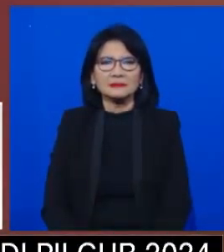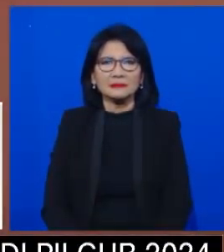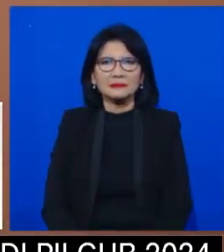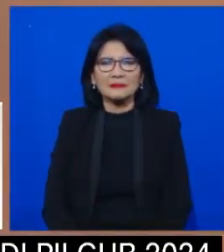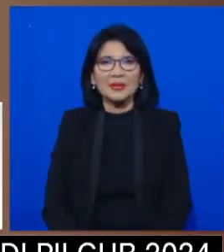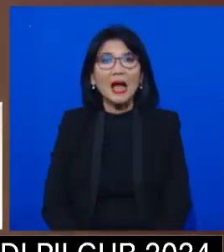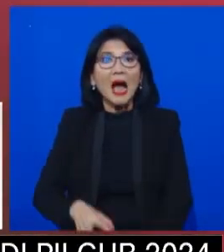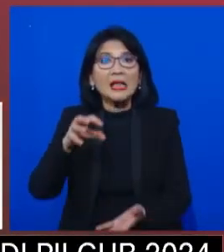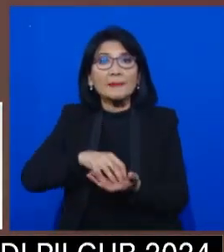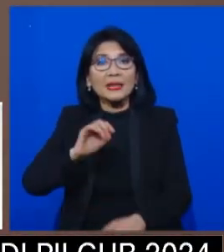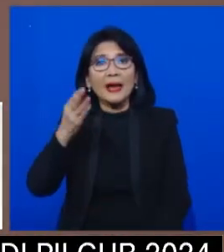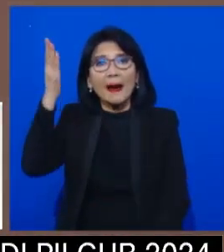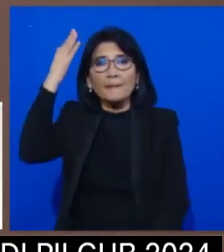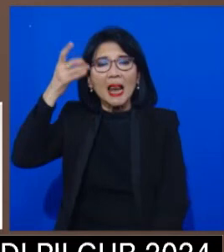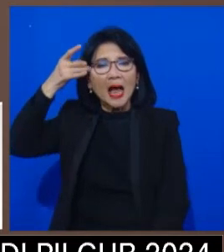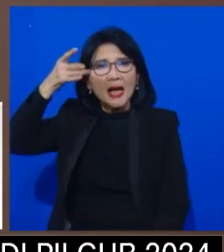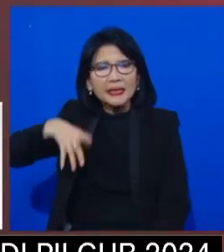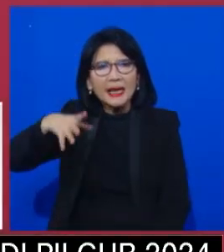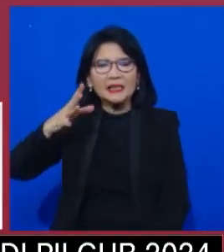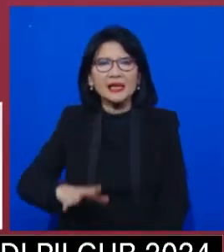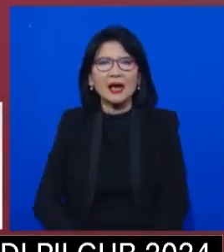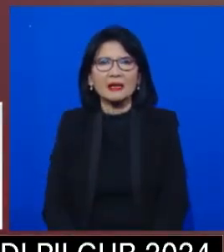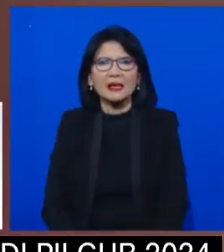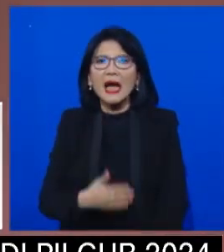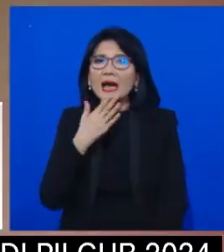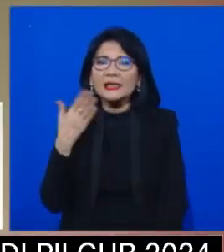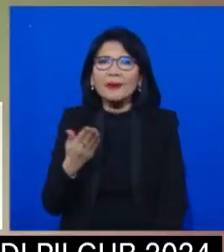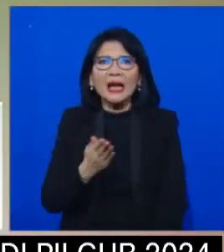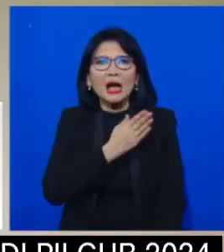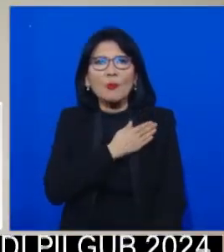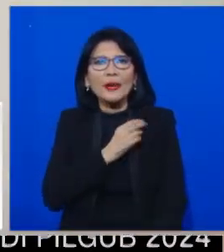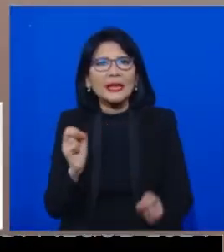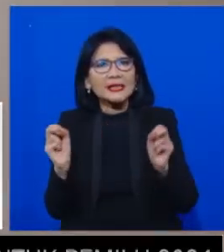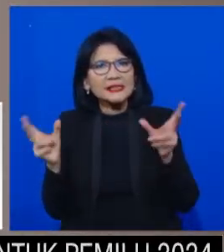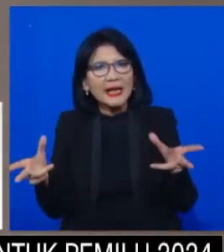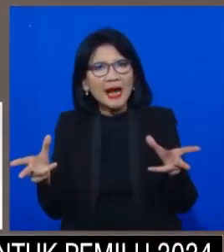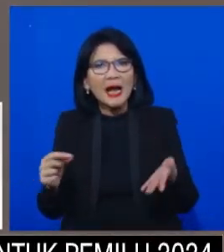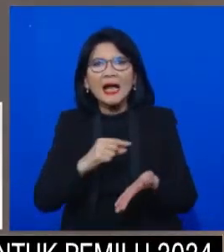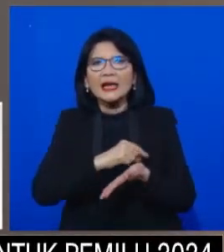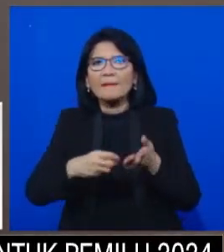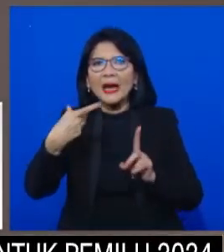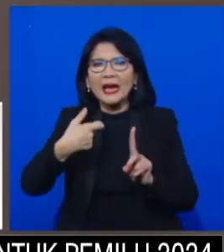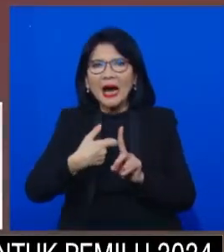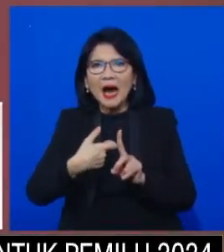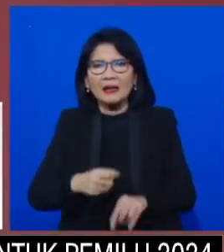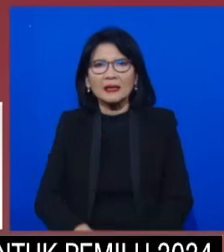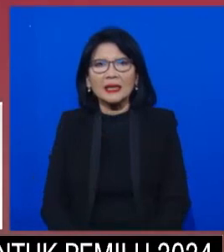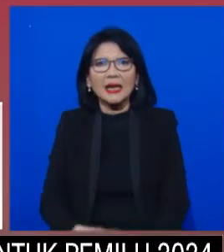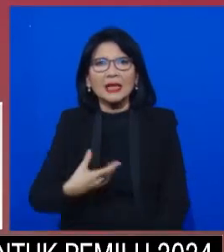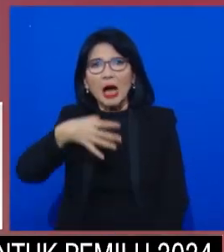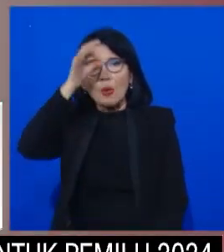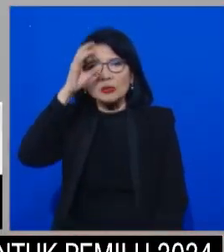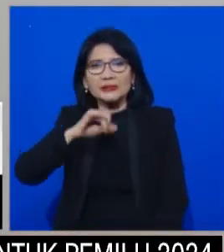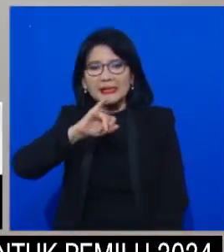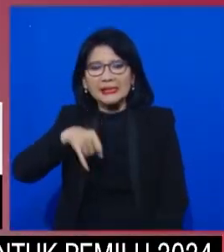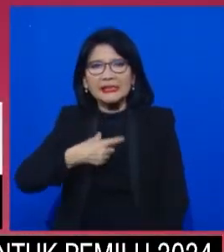Di lokasi lain, Kepala Desa Katulisan, Kecamatan Cikesal, Kabupaten Serang, Banten berinisial Eka menuai sorotan setelah ditahan Kejaksaan